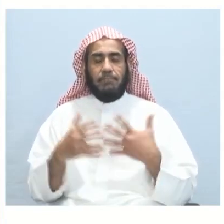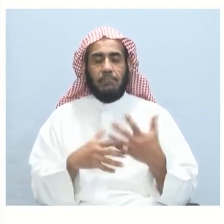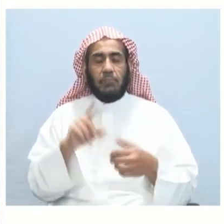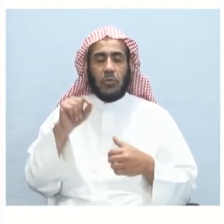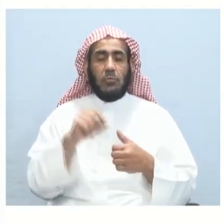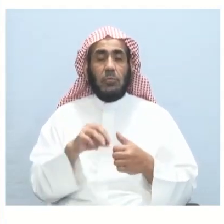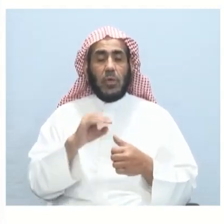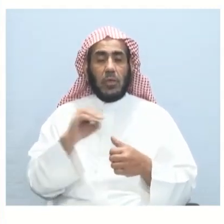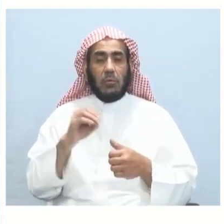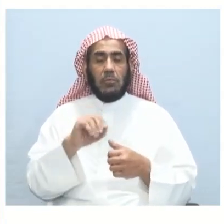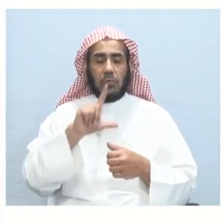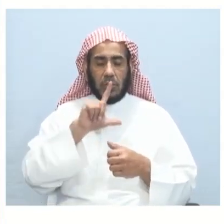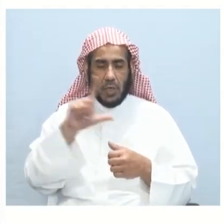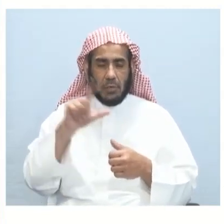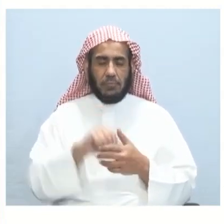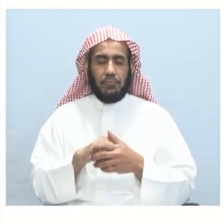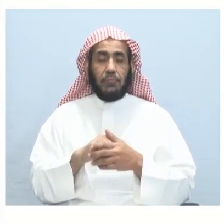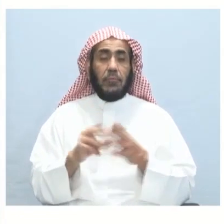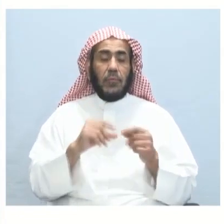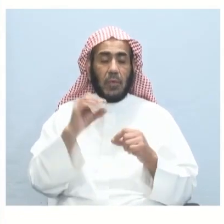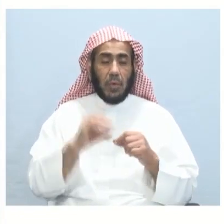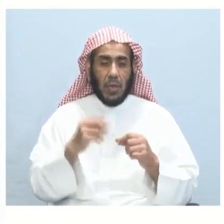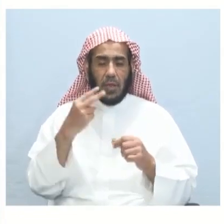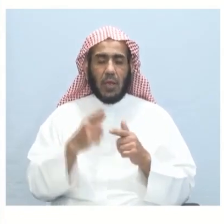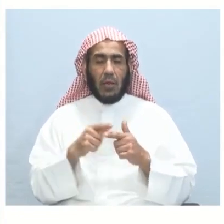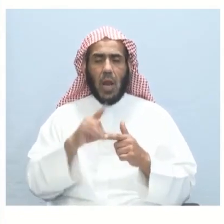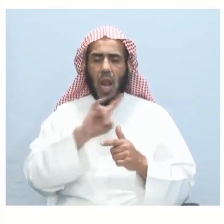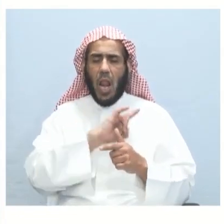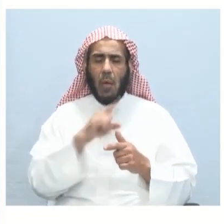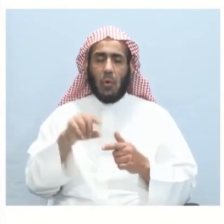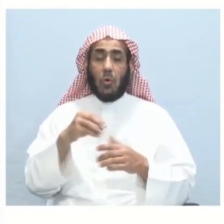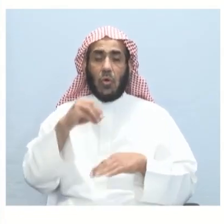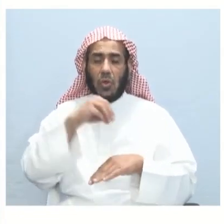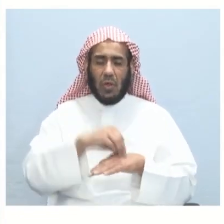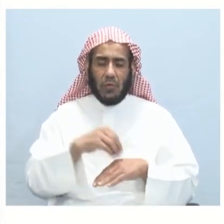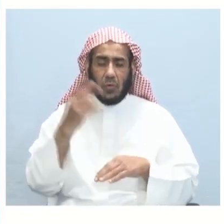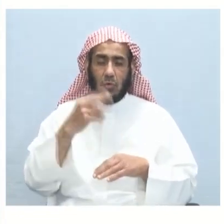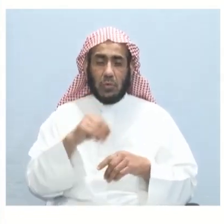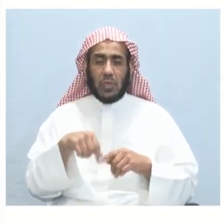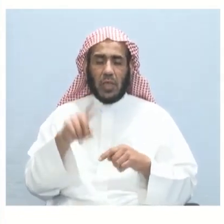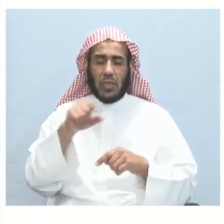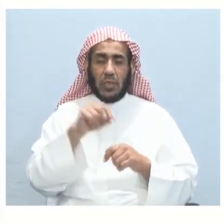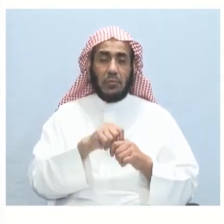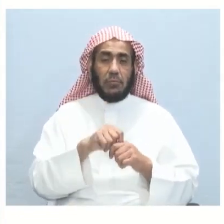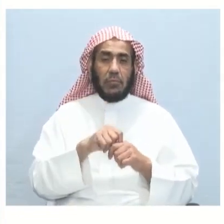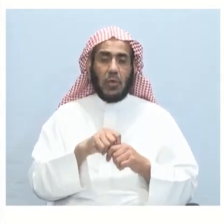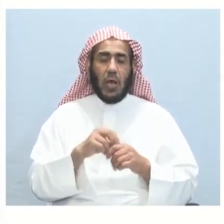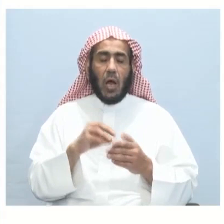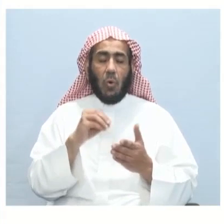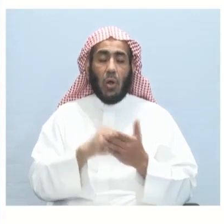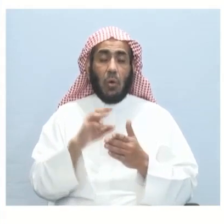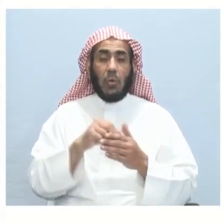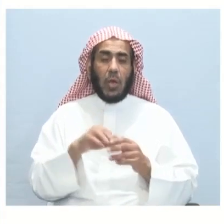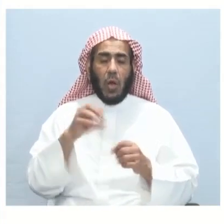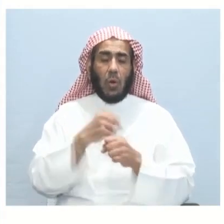احسنت الاجابه صحيحه العباره الثانيه لا يمكنك اضافه الرسوم التخطيطيه او القوائم